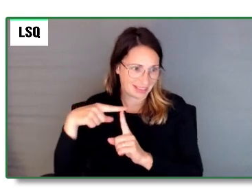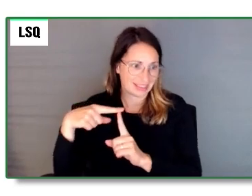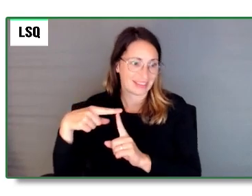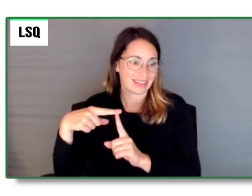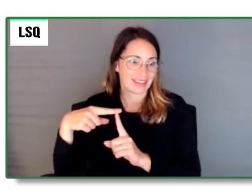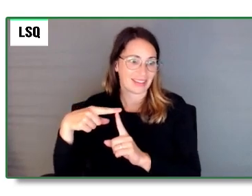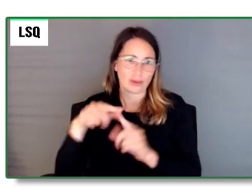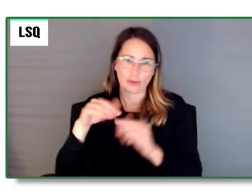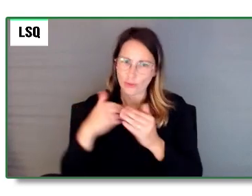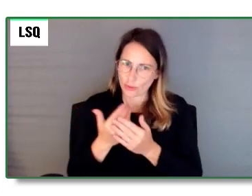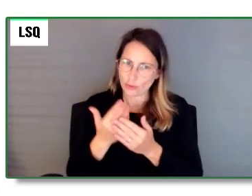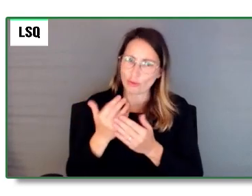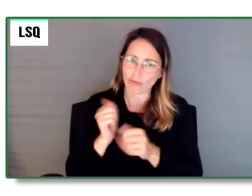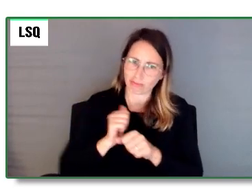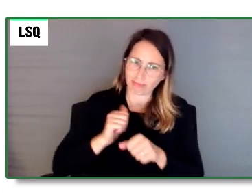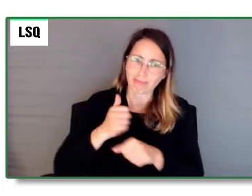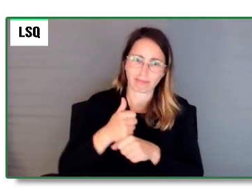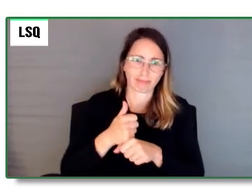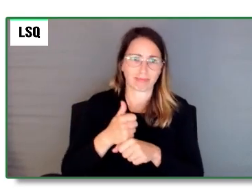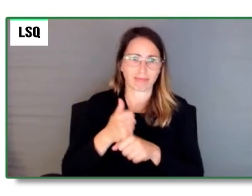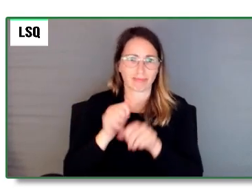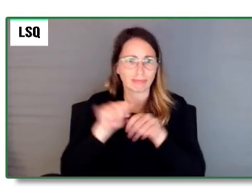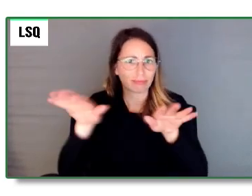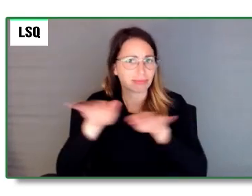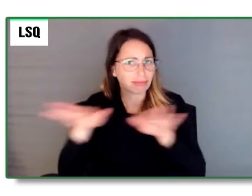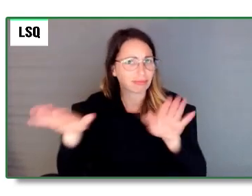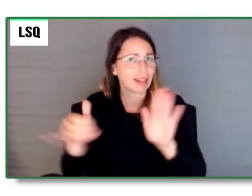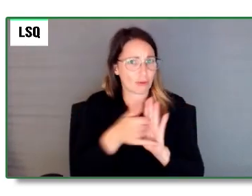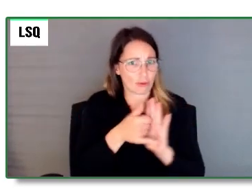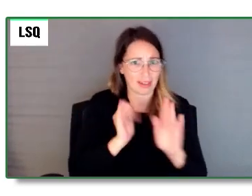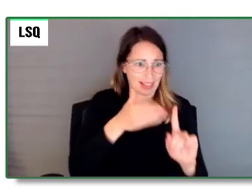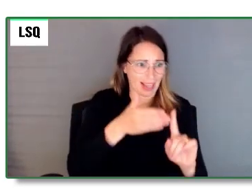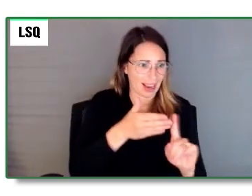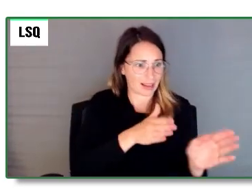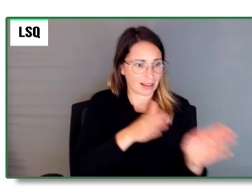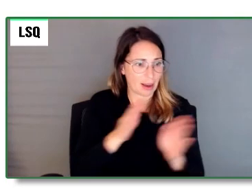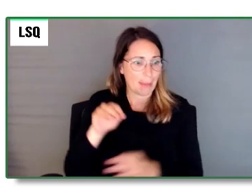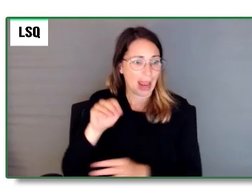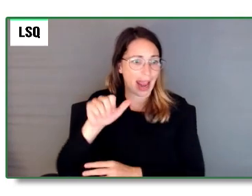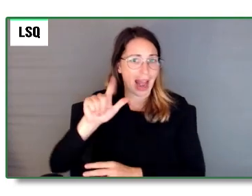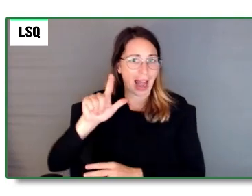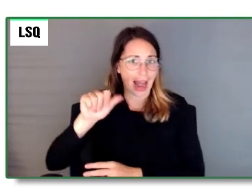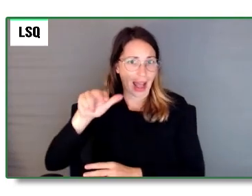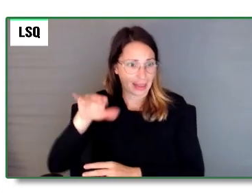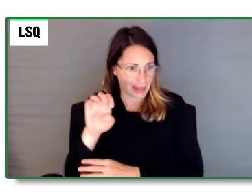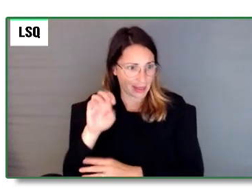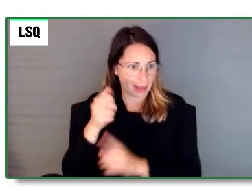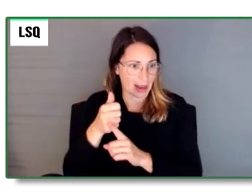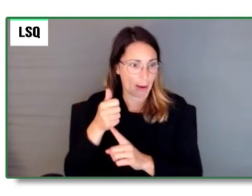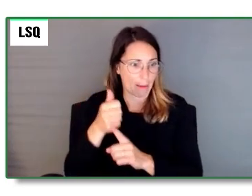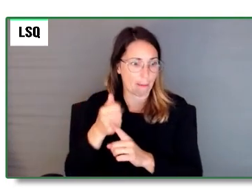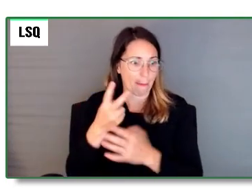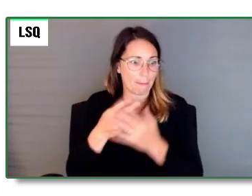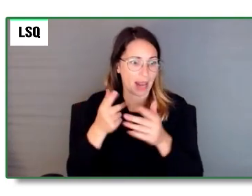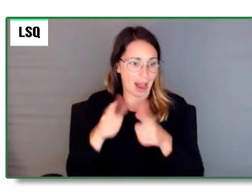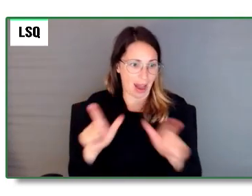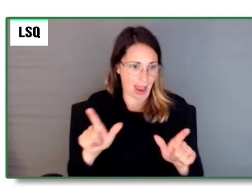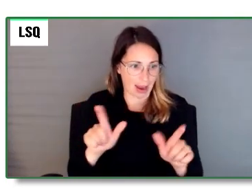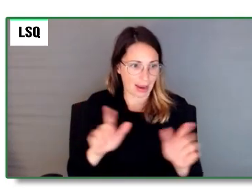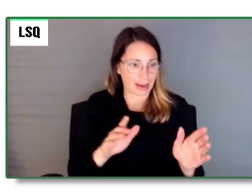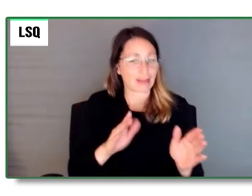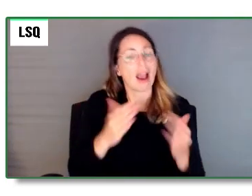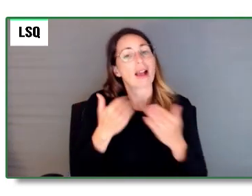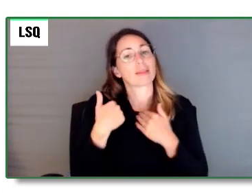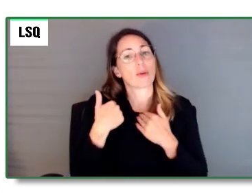diffusion sur YouTube en direct. Ensuite, il y a Mélanie, qui est notre membre bilingue, responsable de tout ce qui se faisait en français